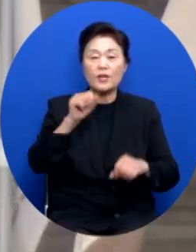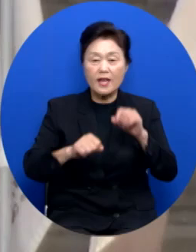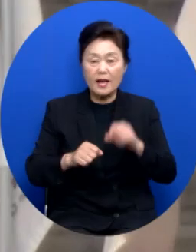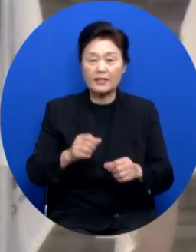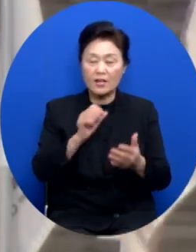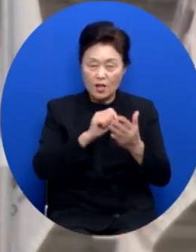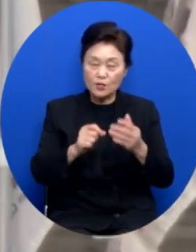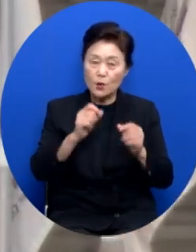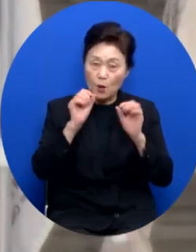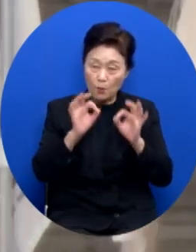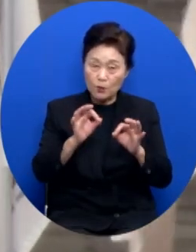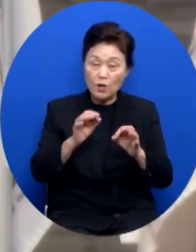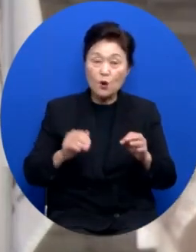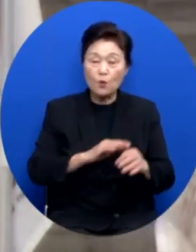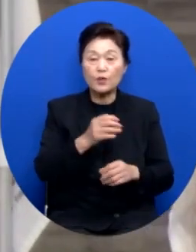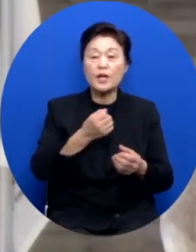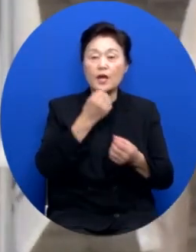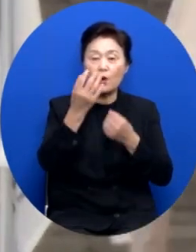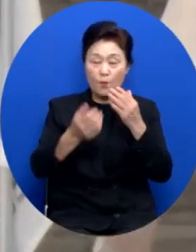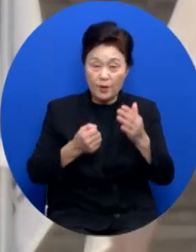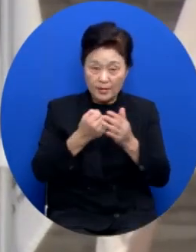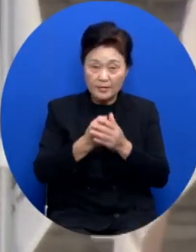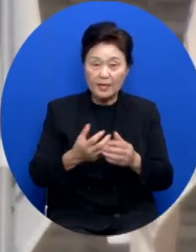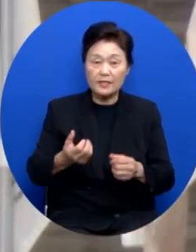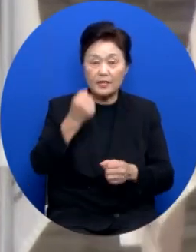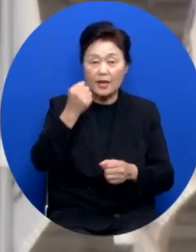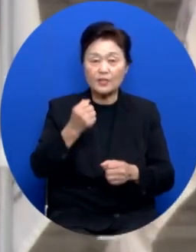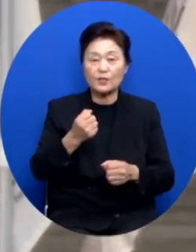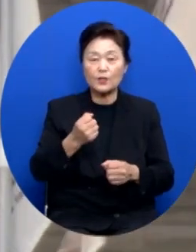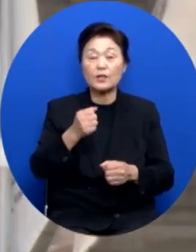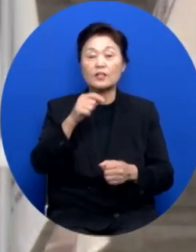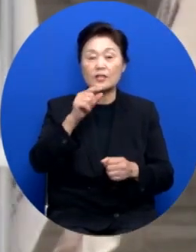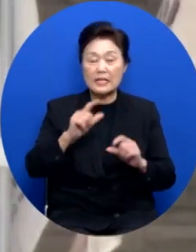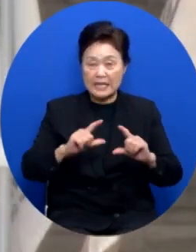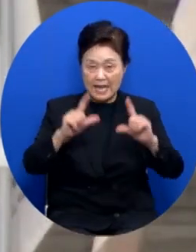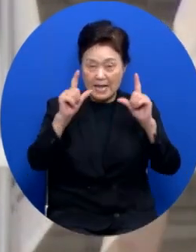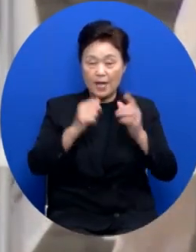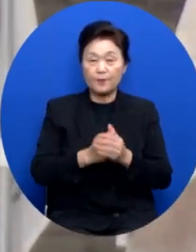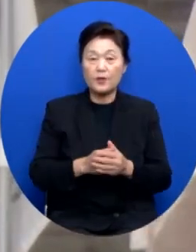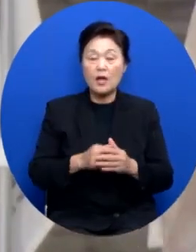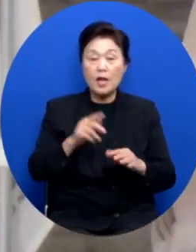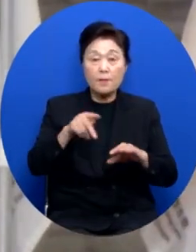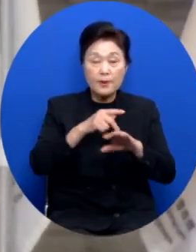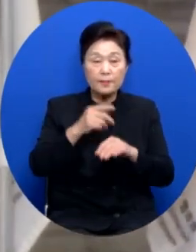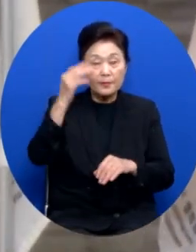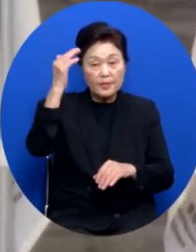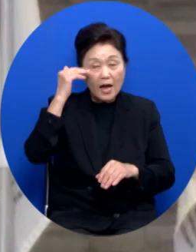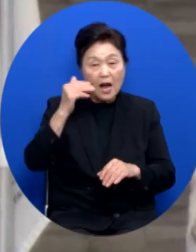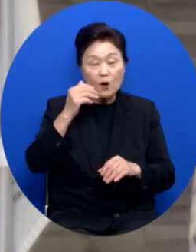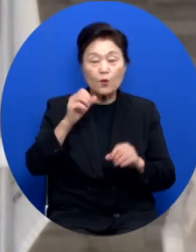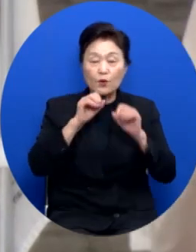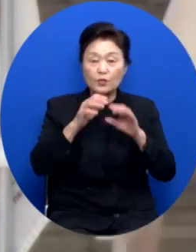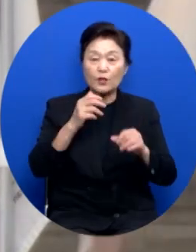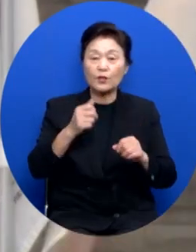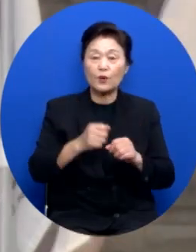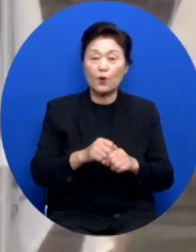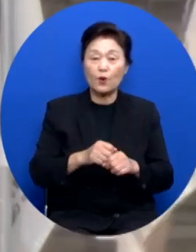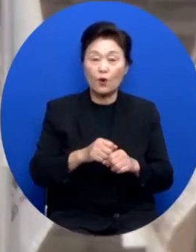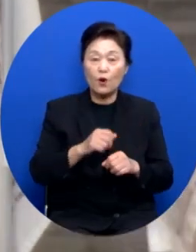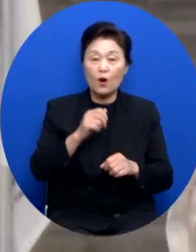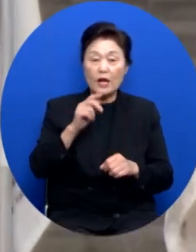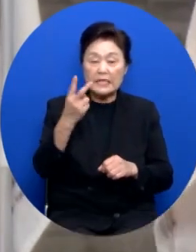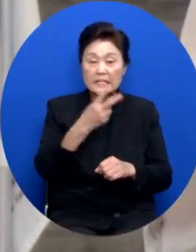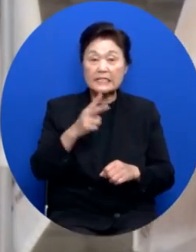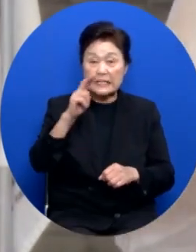결단을 가지고 따로 떼어낸 아름다운 해입니다. 그래서 우리 필리핀 한국선교회 2024년은